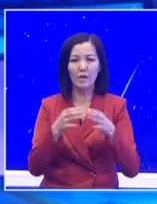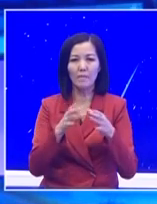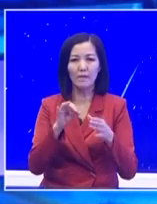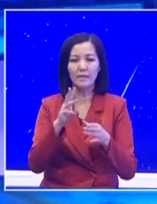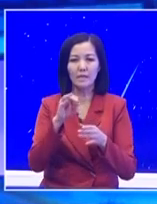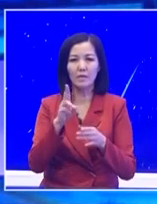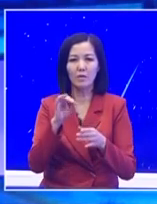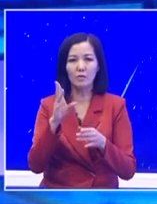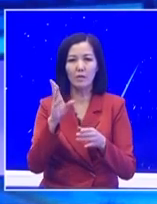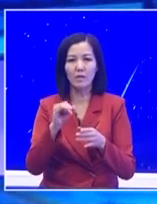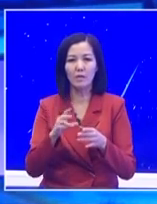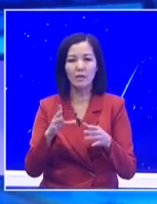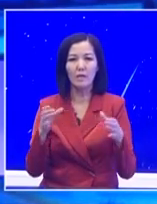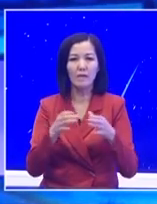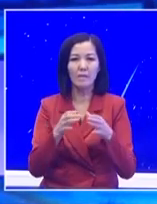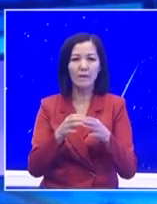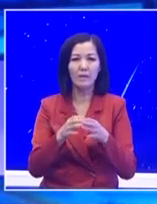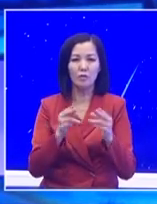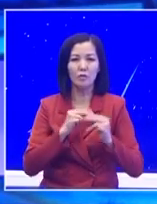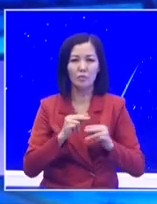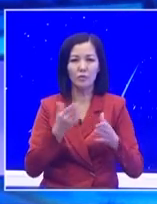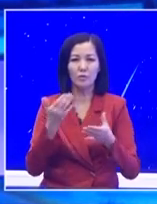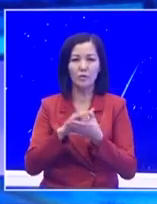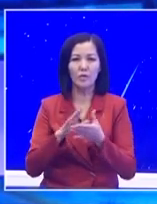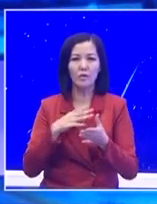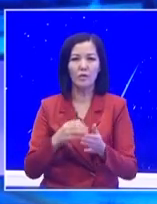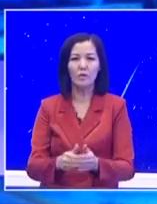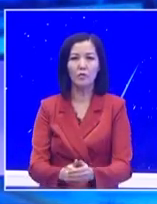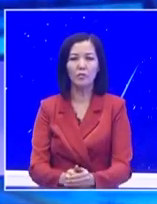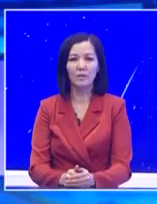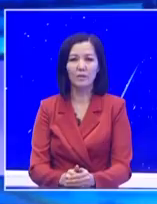City Construction Co. мердігер компаниясының ұжымымен танысты.